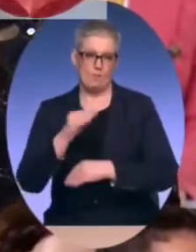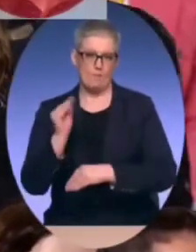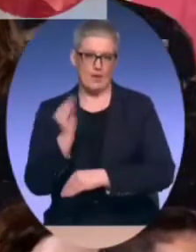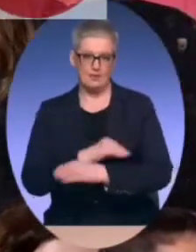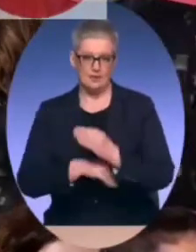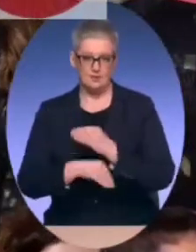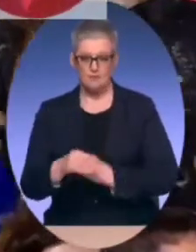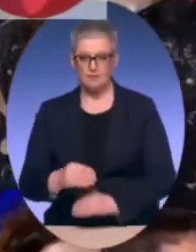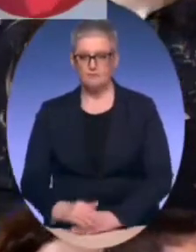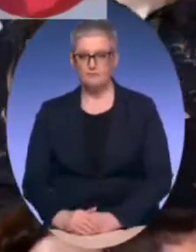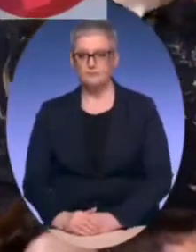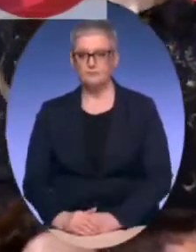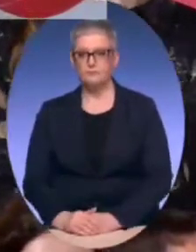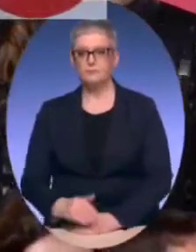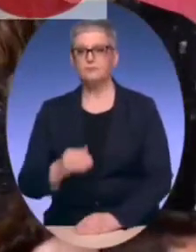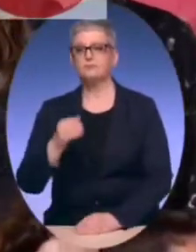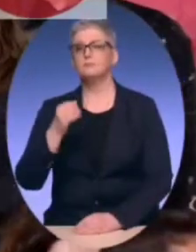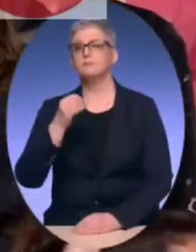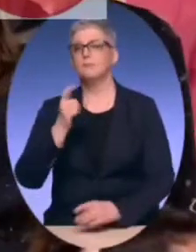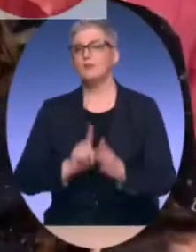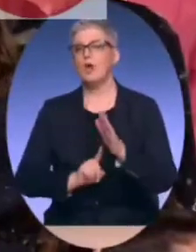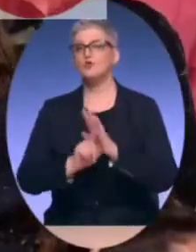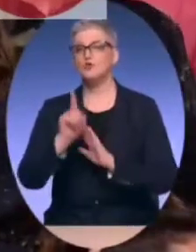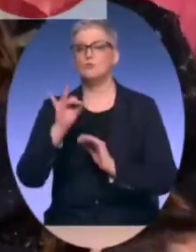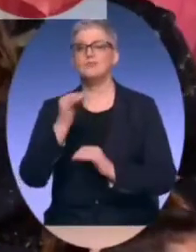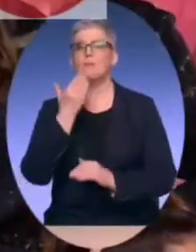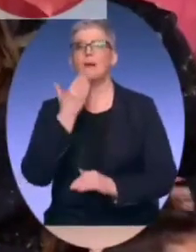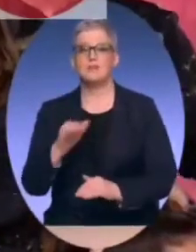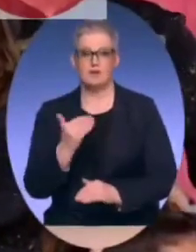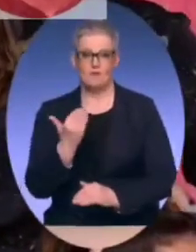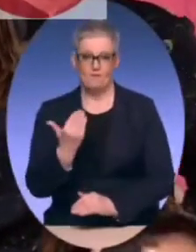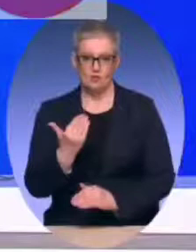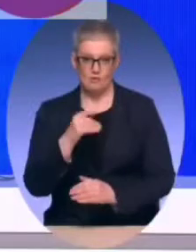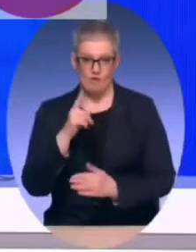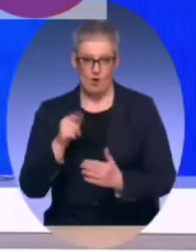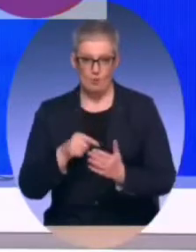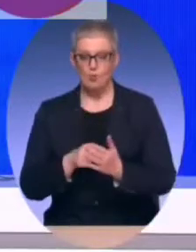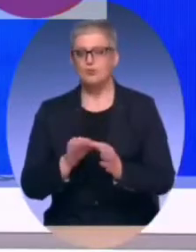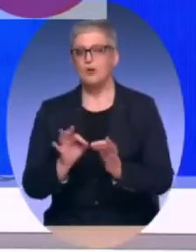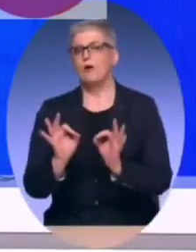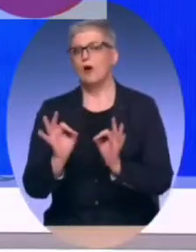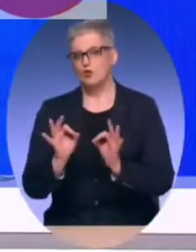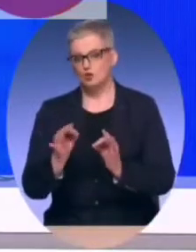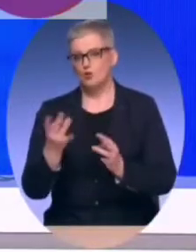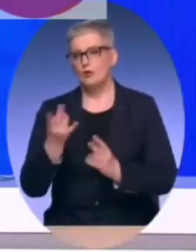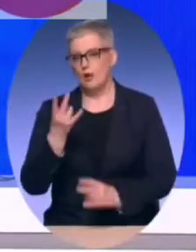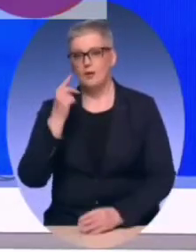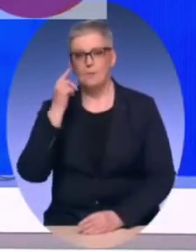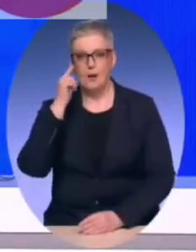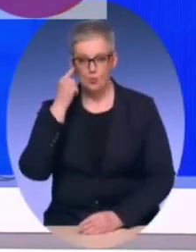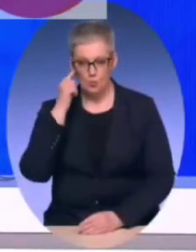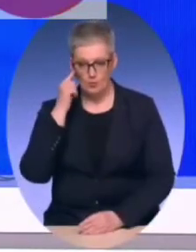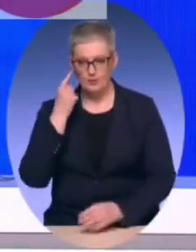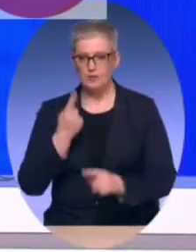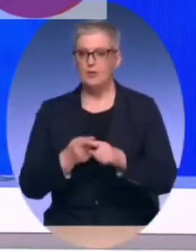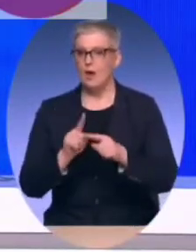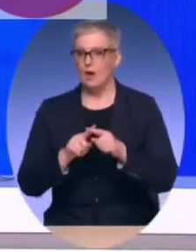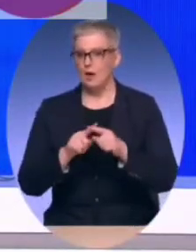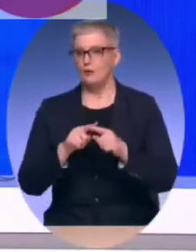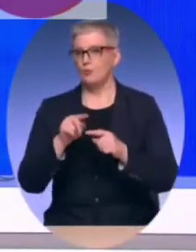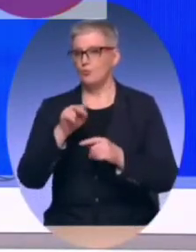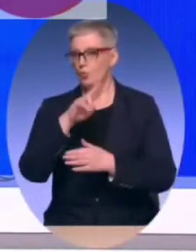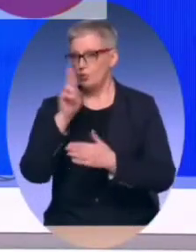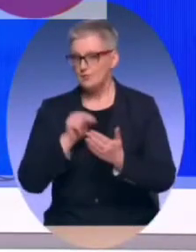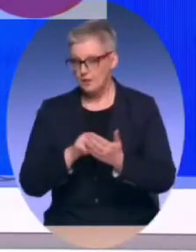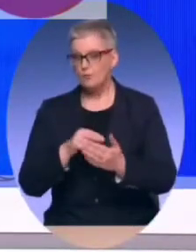начнем с последнего вашего вопроса. Ну, конечно, нужно подумать на эту тему. Есть ведь у